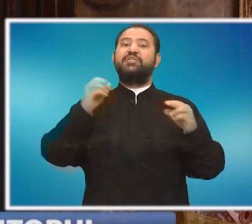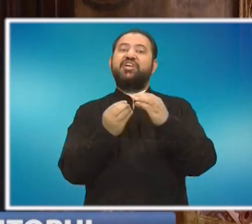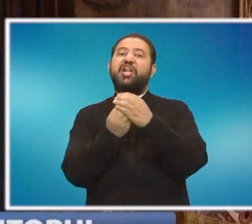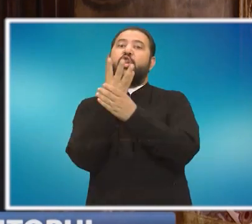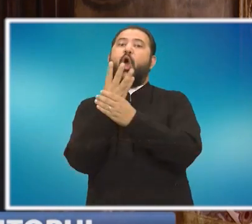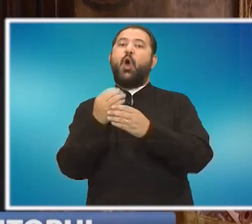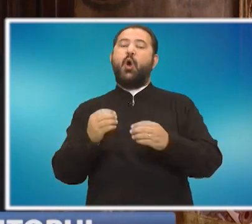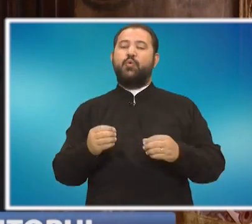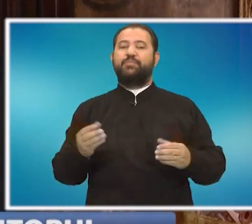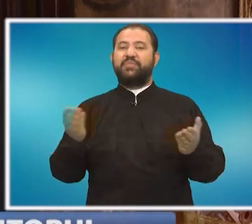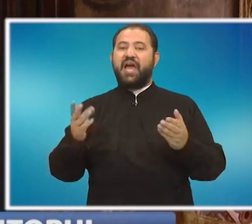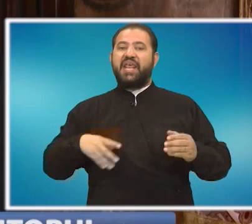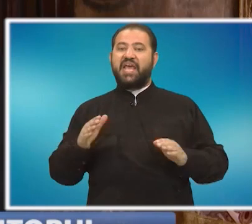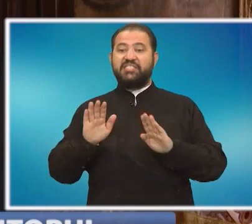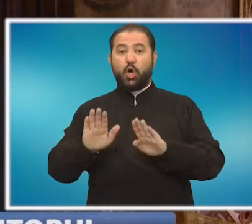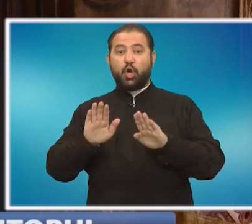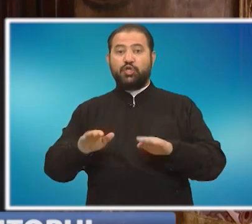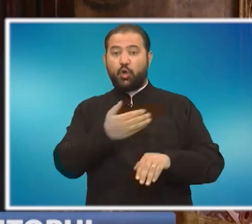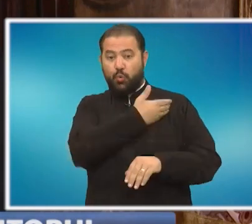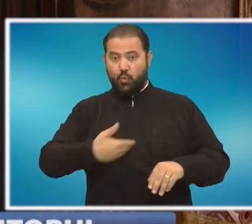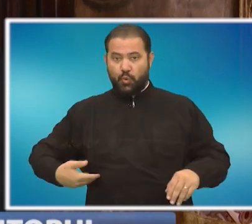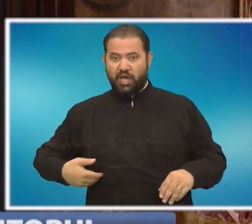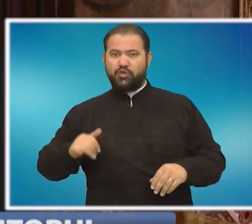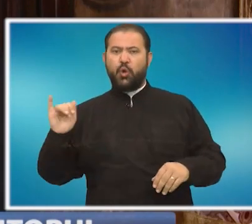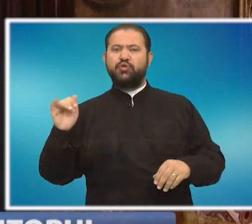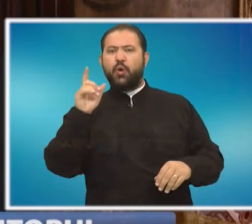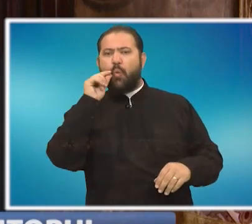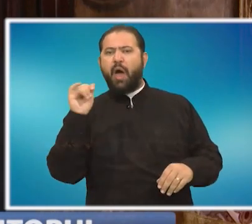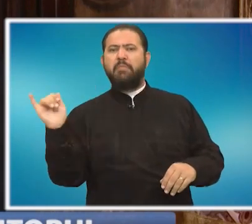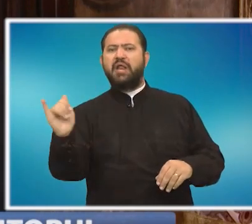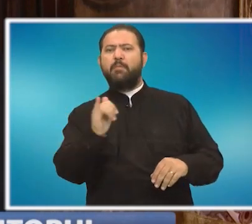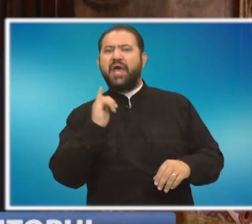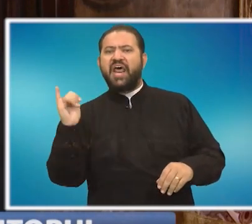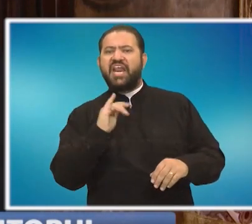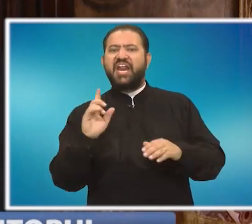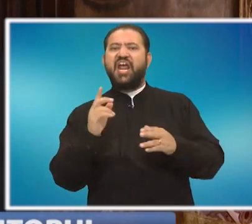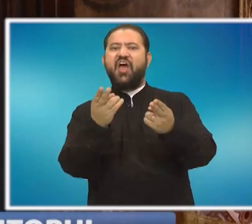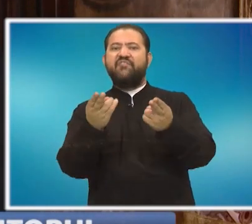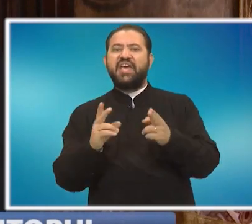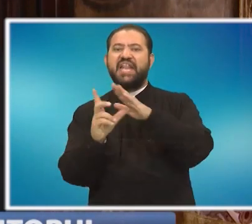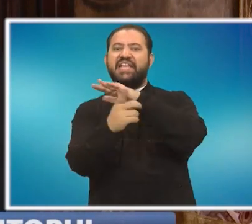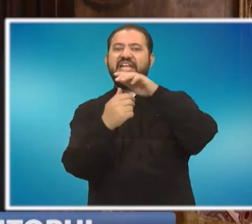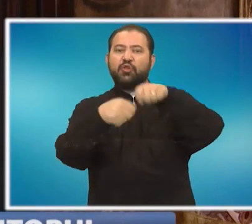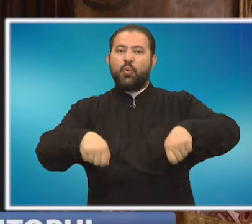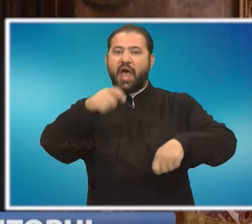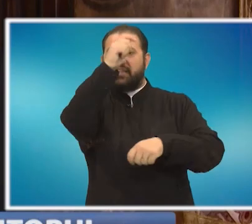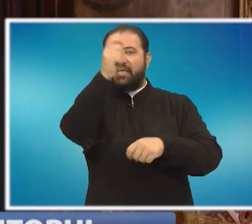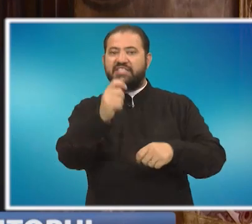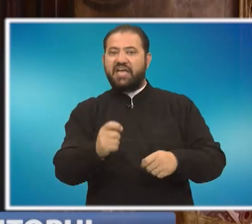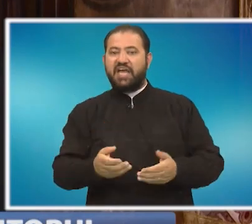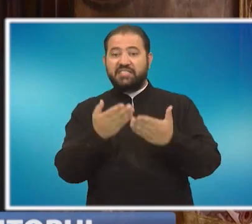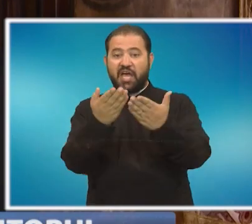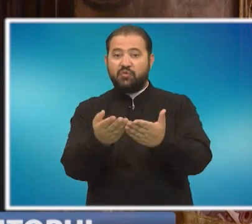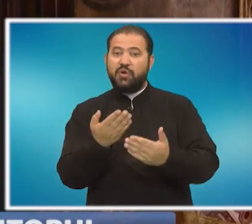perioadă, pelerini din toată țara vin pe colina Bucuriei să aducă cinstire acestui sfânt atât de iubit